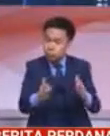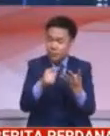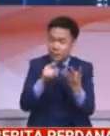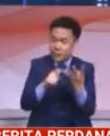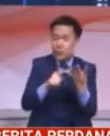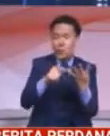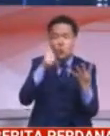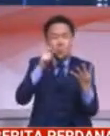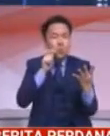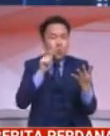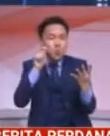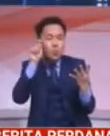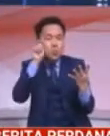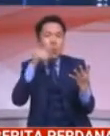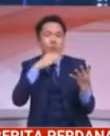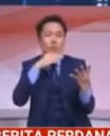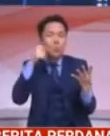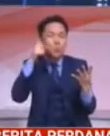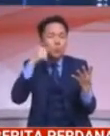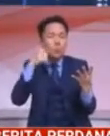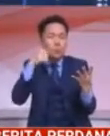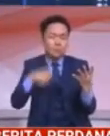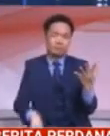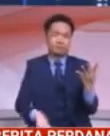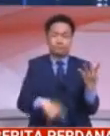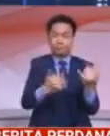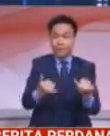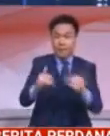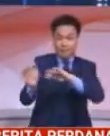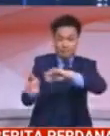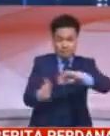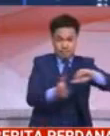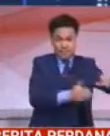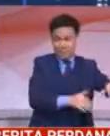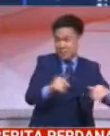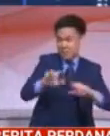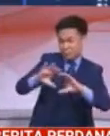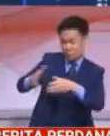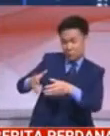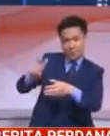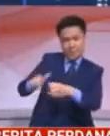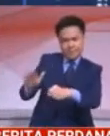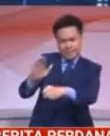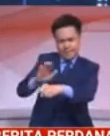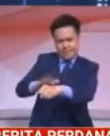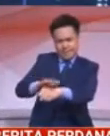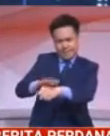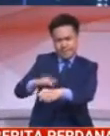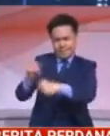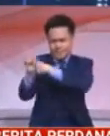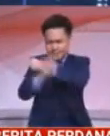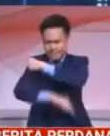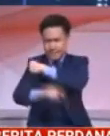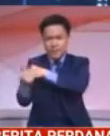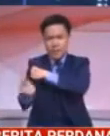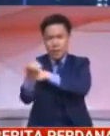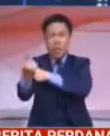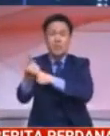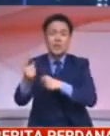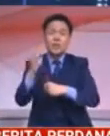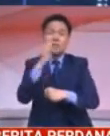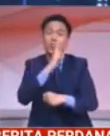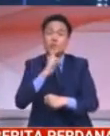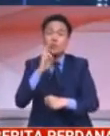200 penduduk dan peniaga di Napuh Kedah sepakat memfailkan saman RM1.5 juta terhadap pemilik restoran Nasi